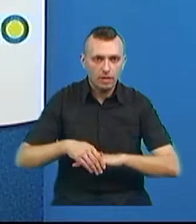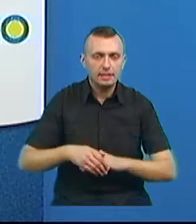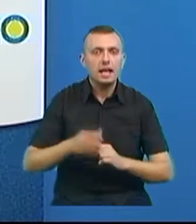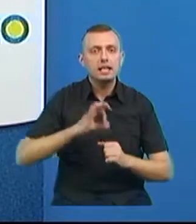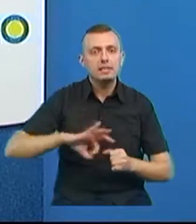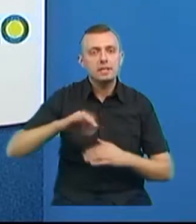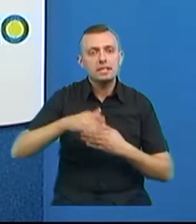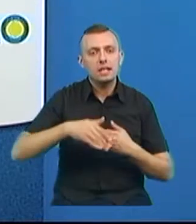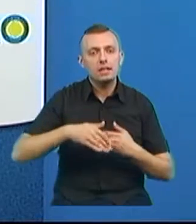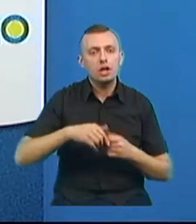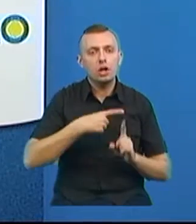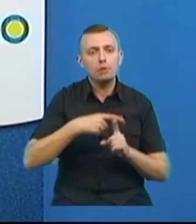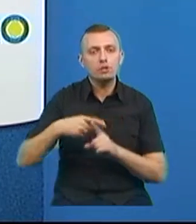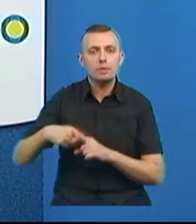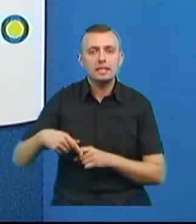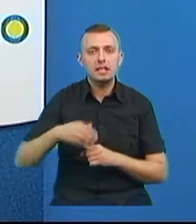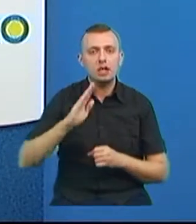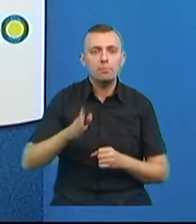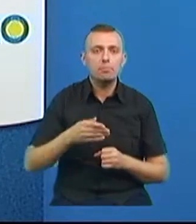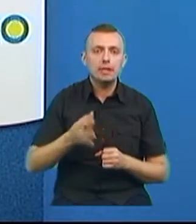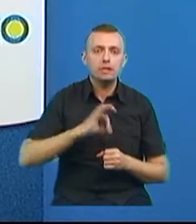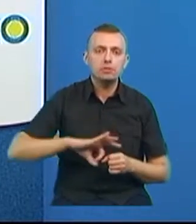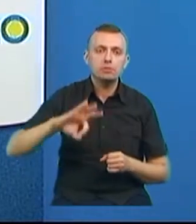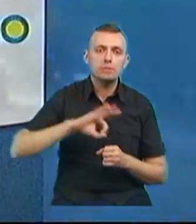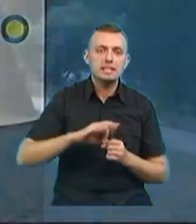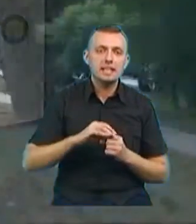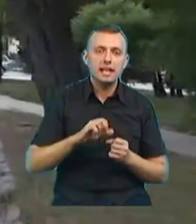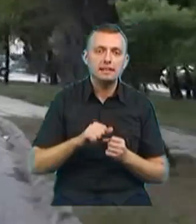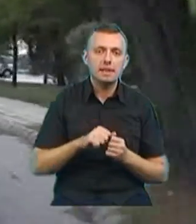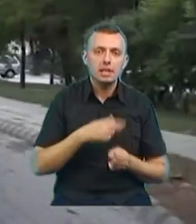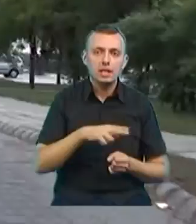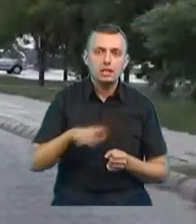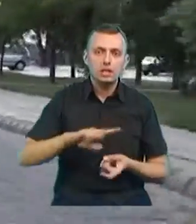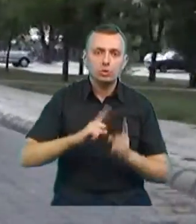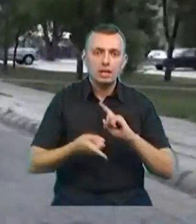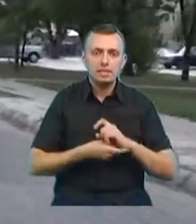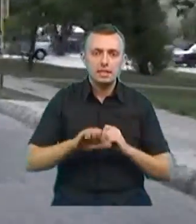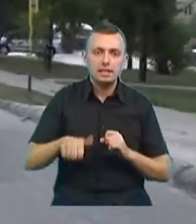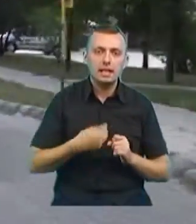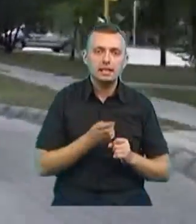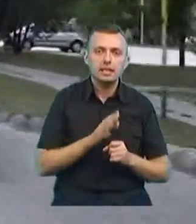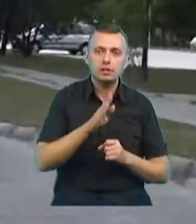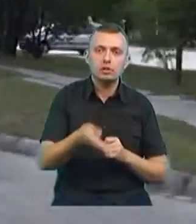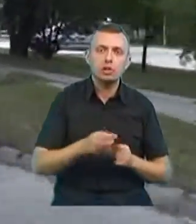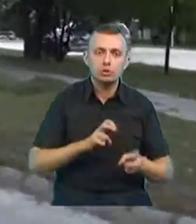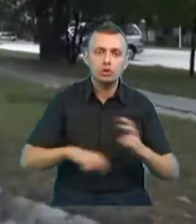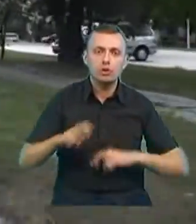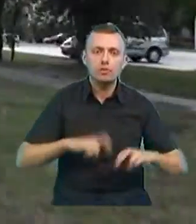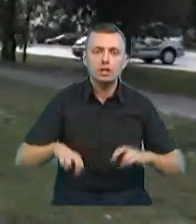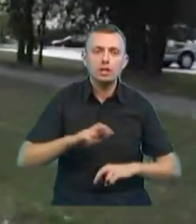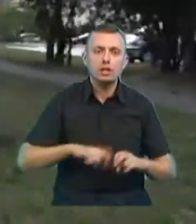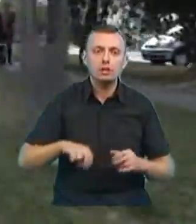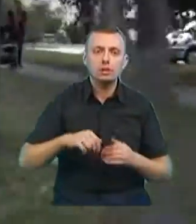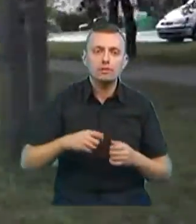zamknięta. Szczególną uwagę powinniśmy zwrócić w rejonach cmentarzy. Kierowców prosimy o zachowanie szczególnej ostrożności w związku